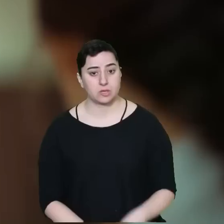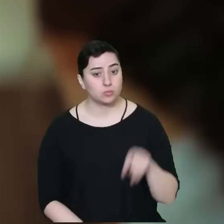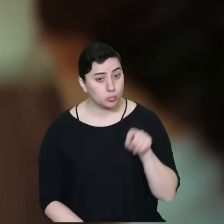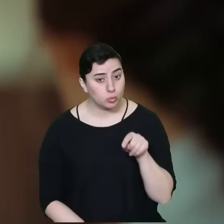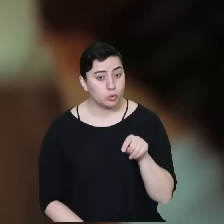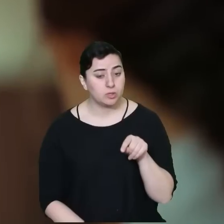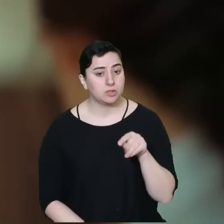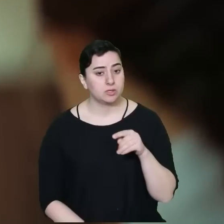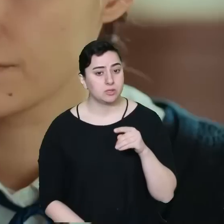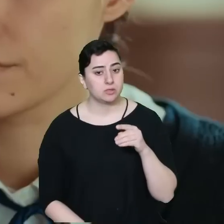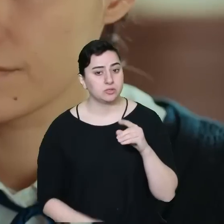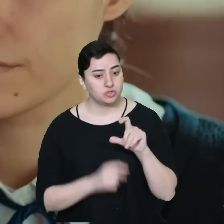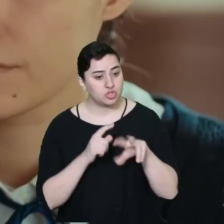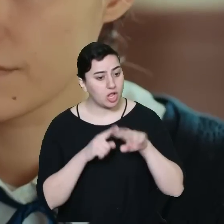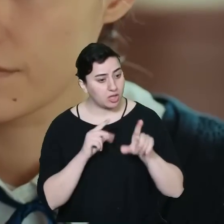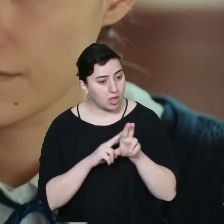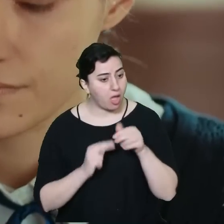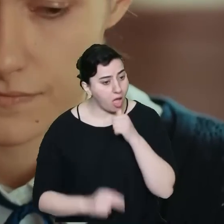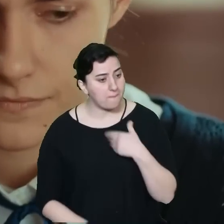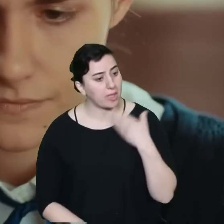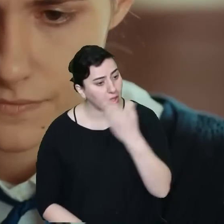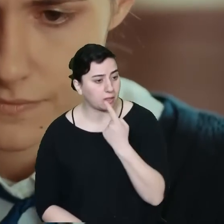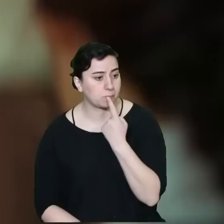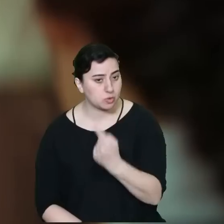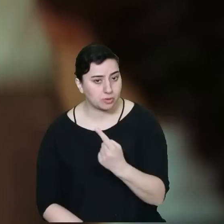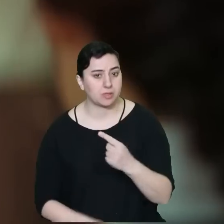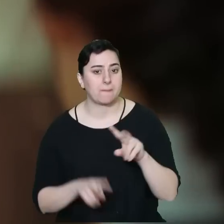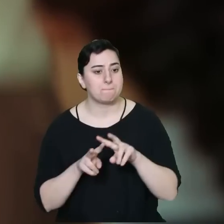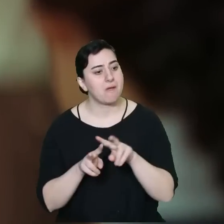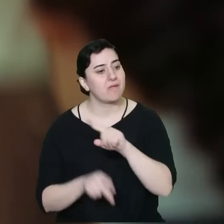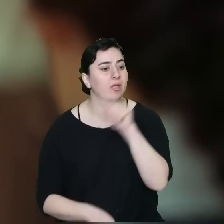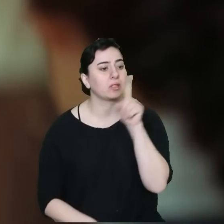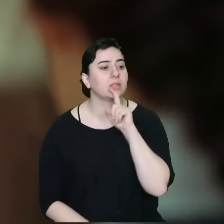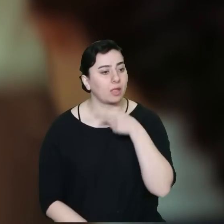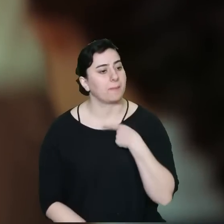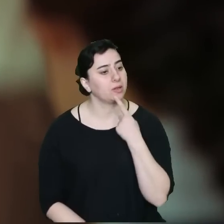Bunu gittim Çalık abiye de söyledim. Merve'nin dayısına.